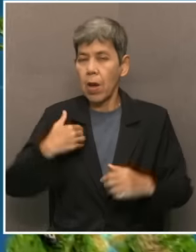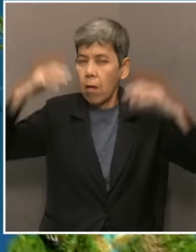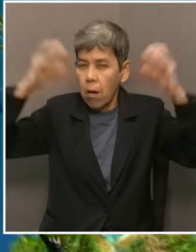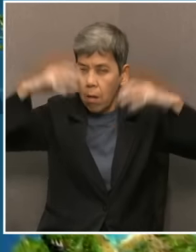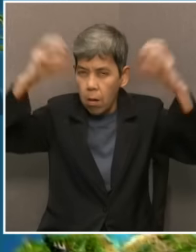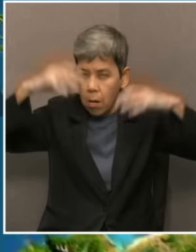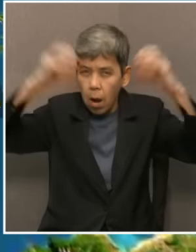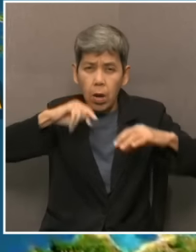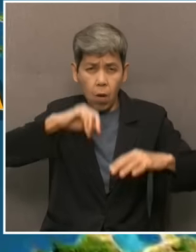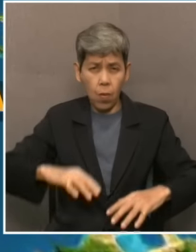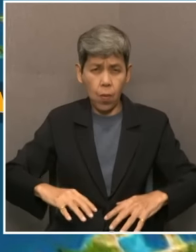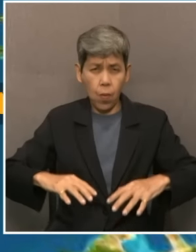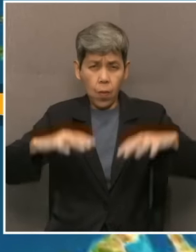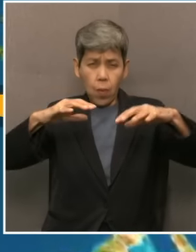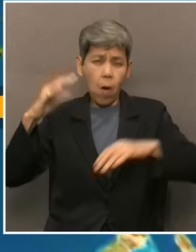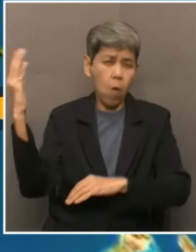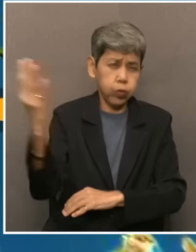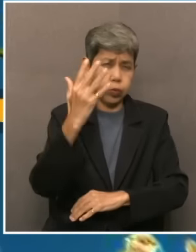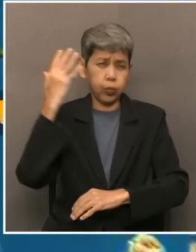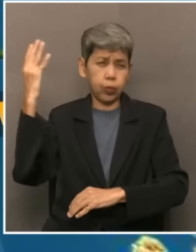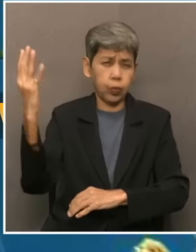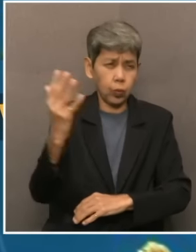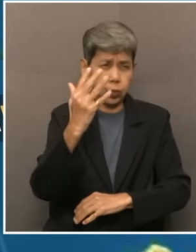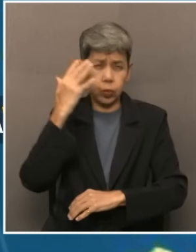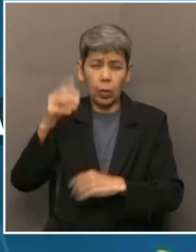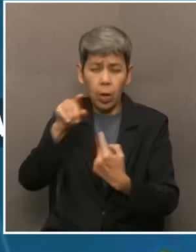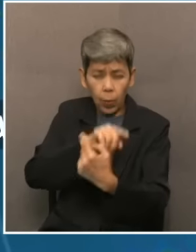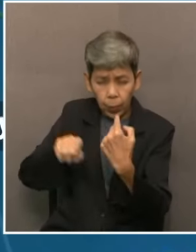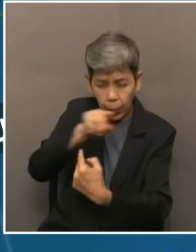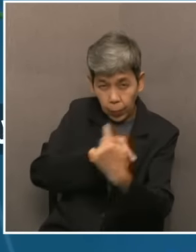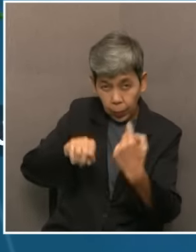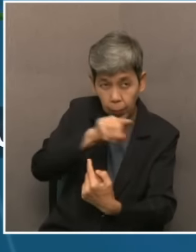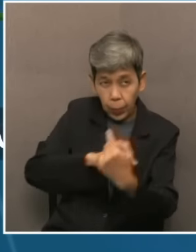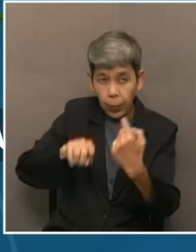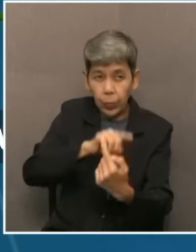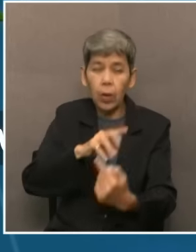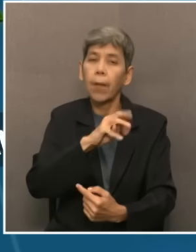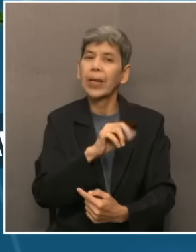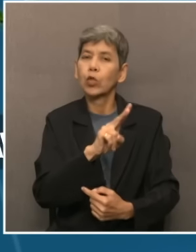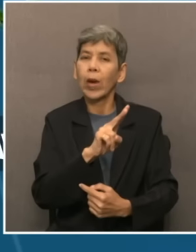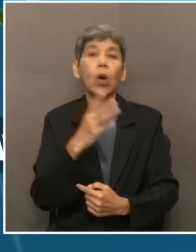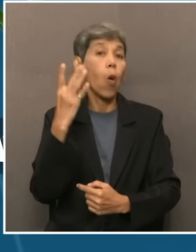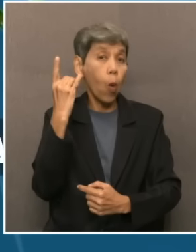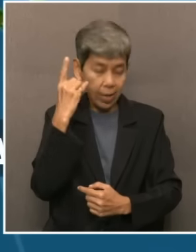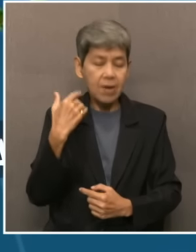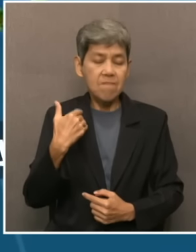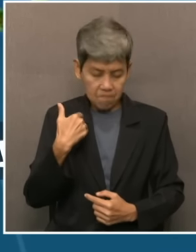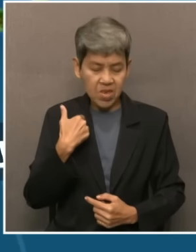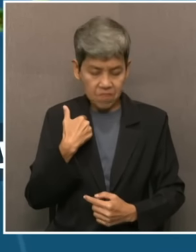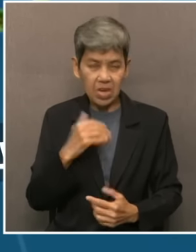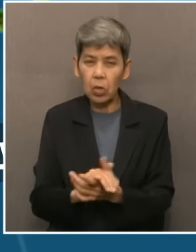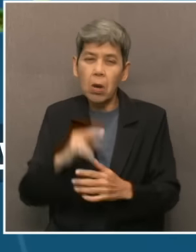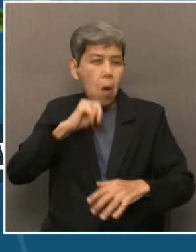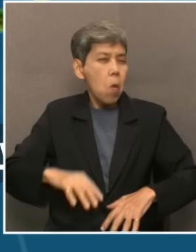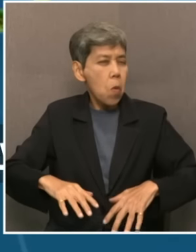กหนักน้ำถ้วม ระแลมแรงะเคลื่อนตัวม่งหน้าสู่แถบ Midwest เมวันนี้ซึ่มแนวน้มที่จะกอใหเกิด